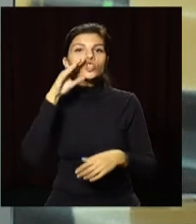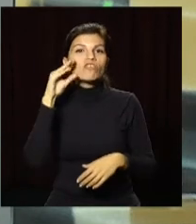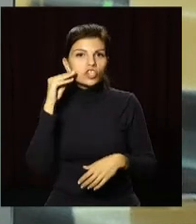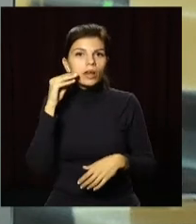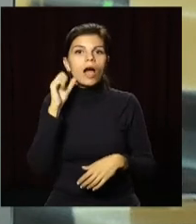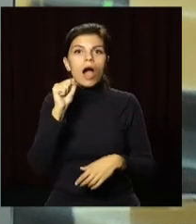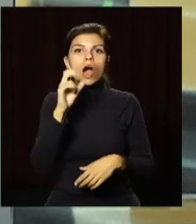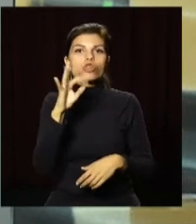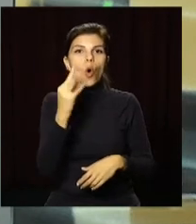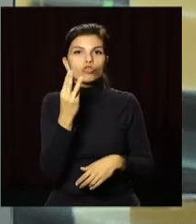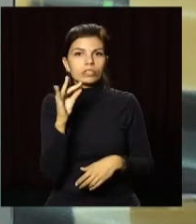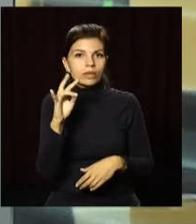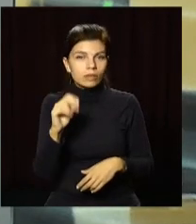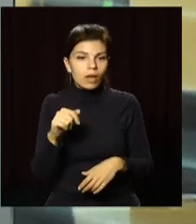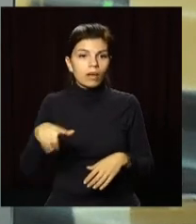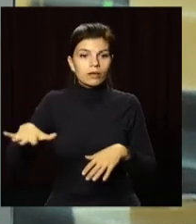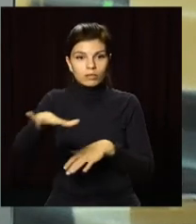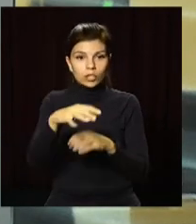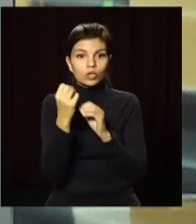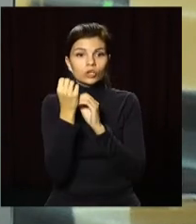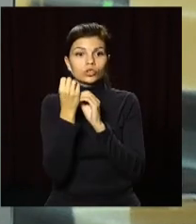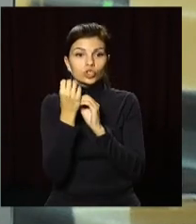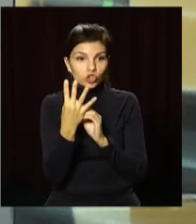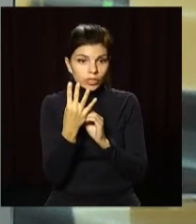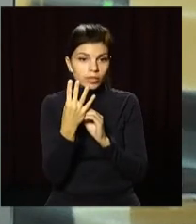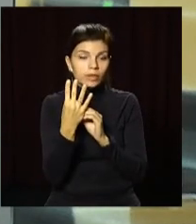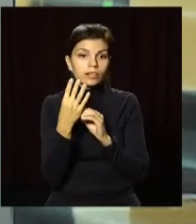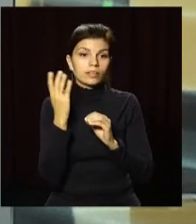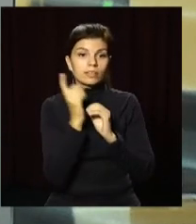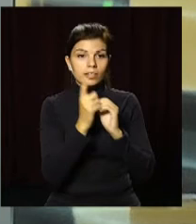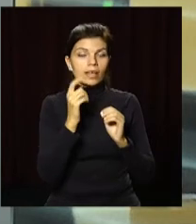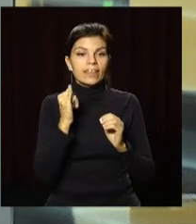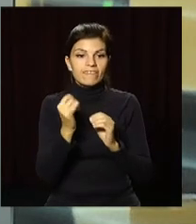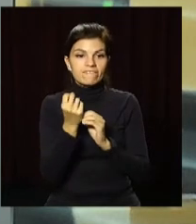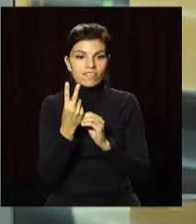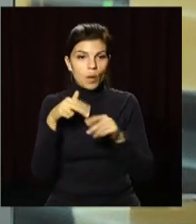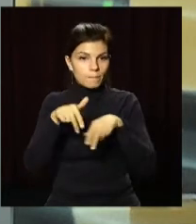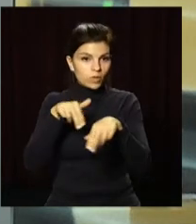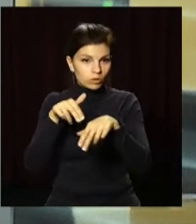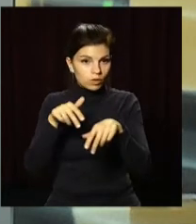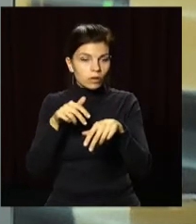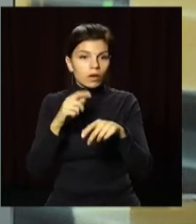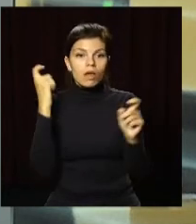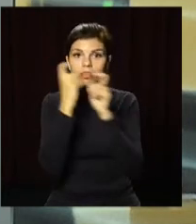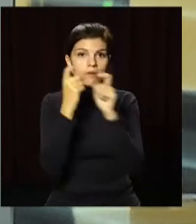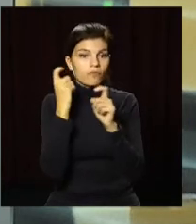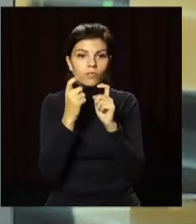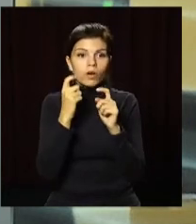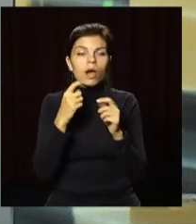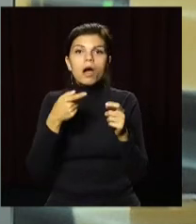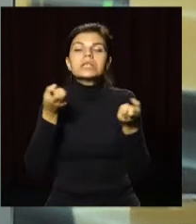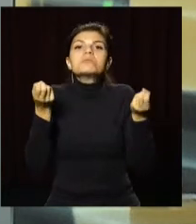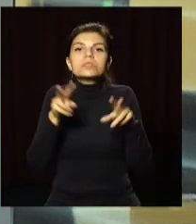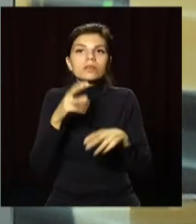та Аношкіна. У комплексі 14 транспортних та 12 пішохідних світлофорів. А безперешкодний рух трамваїв регулює